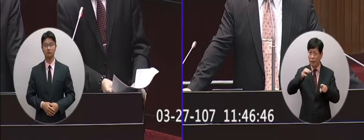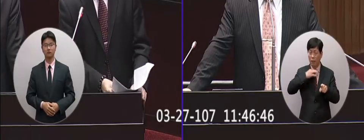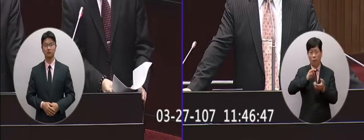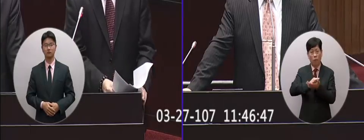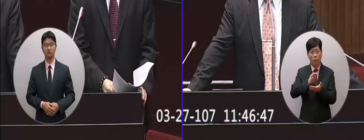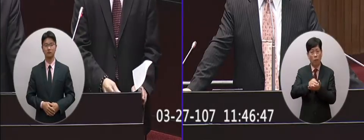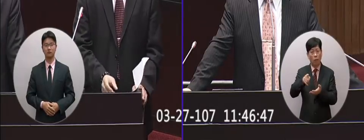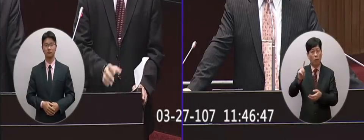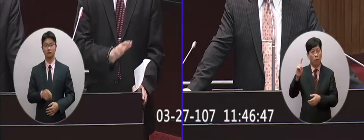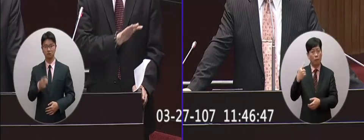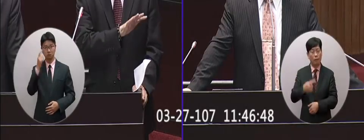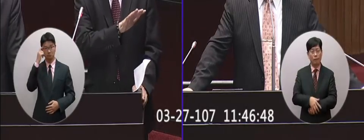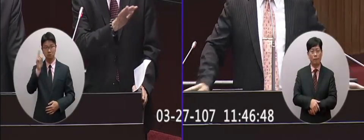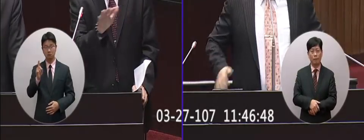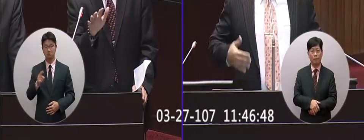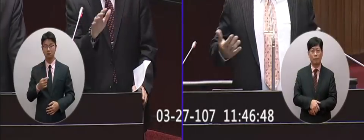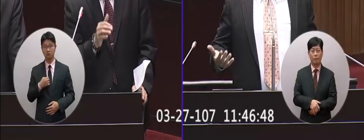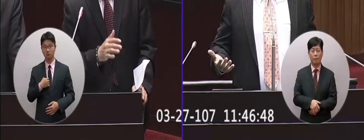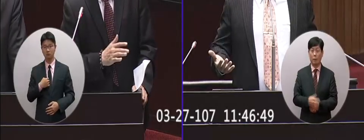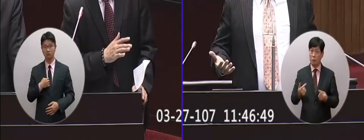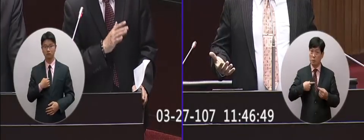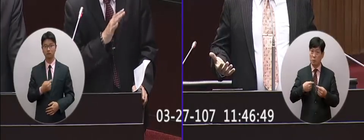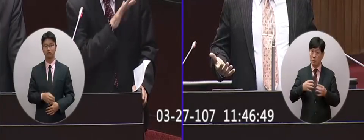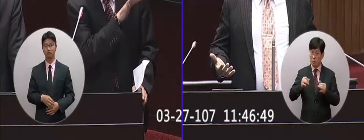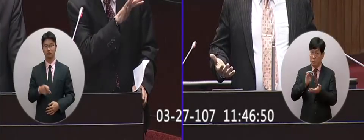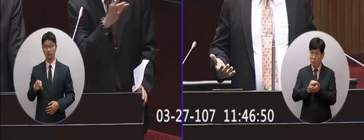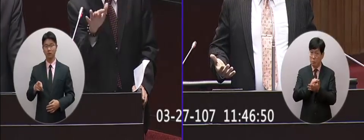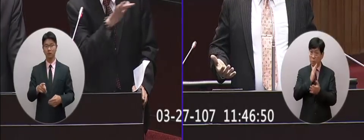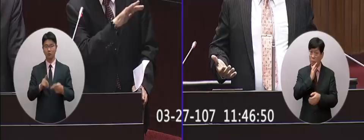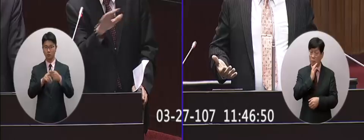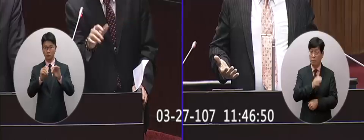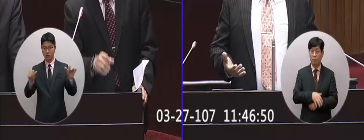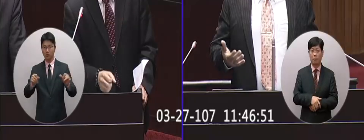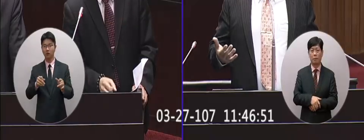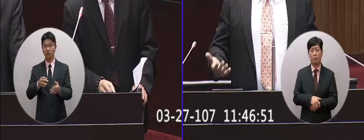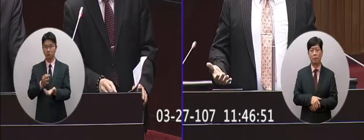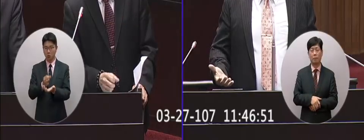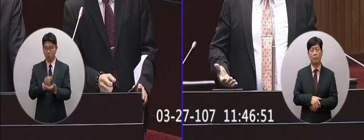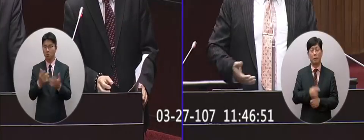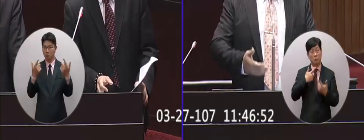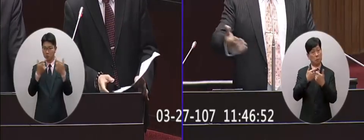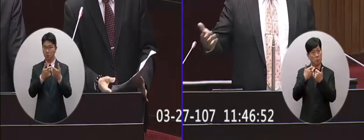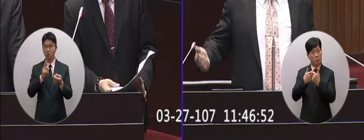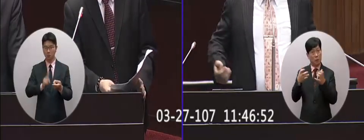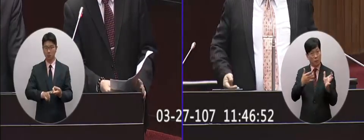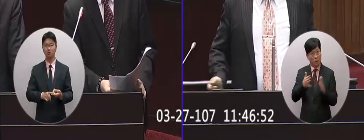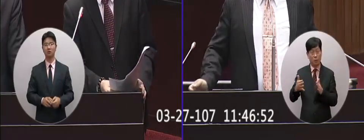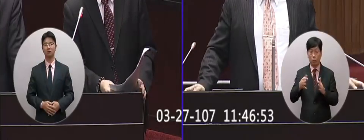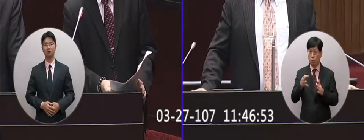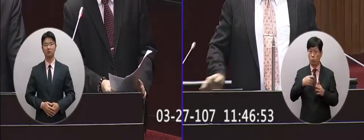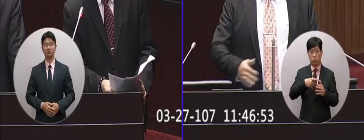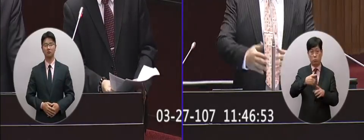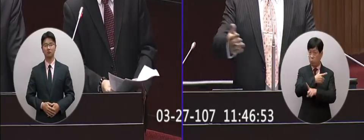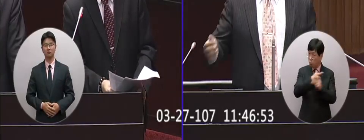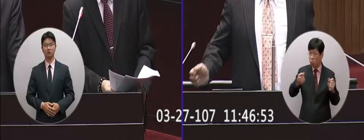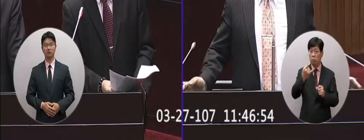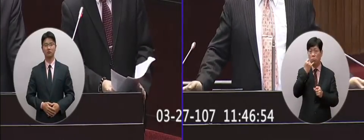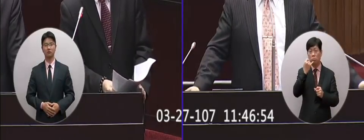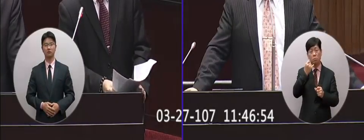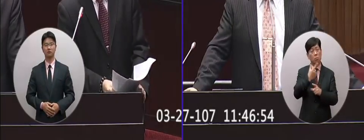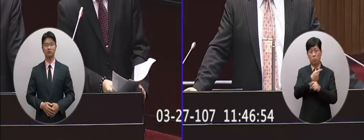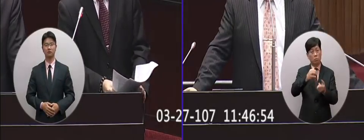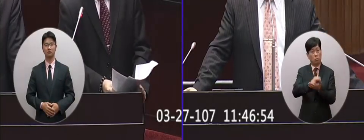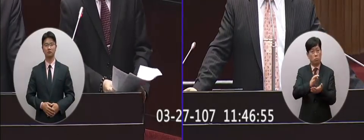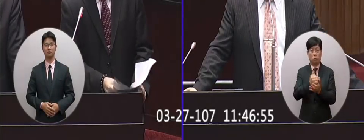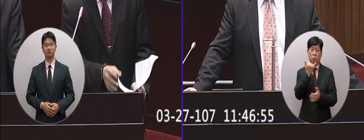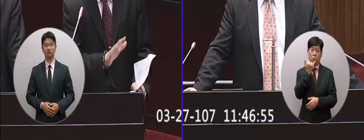业园区啊？ 就是讲，阮认为讲， 我得较俗诶， 嘿，计小较合理啦。 计小较合理，啊，现在大家未使拢安尼做，拢未使大家拢平